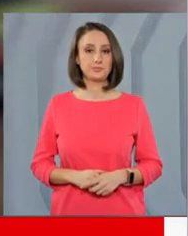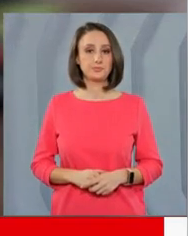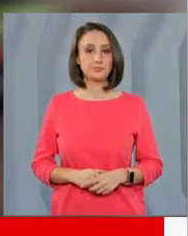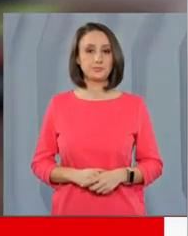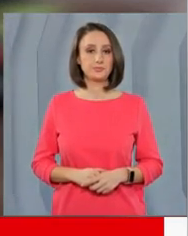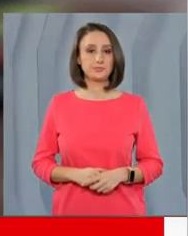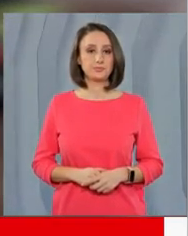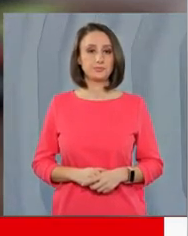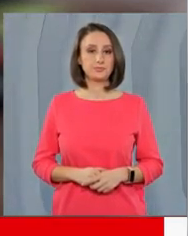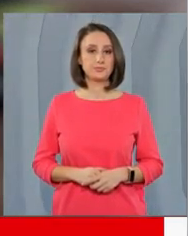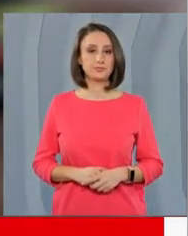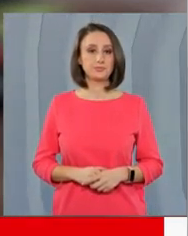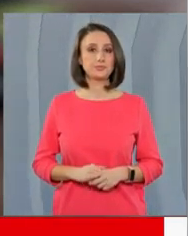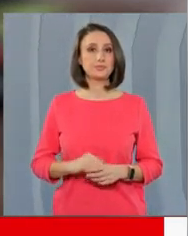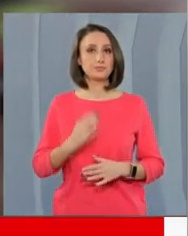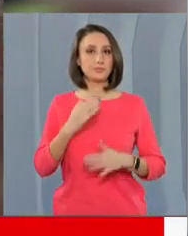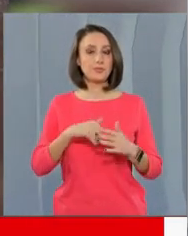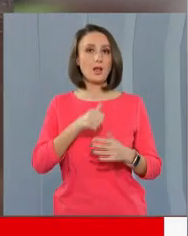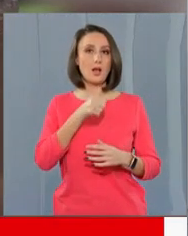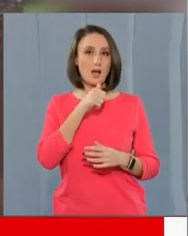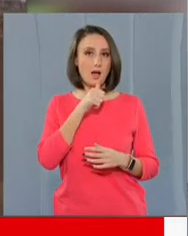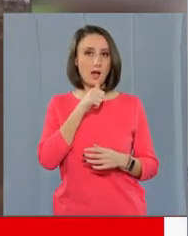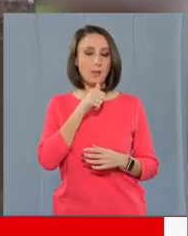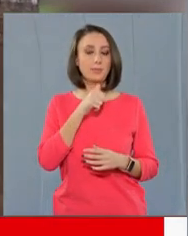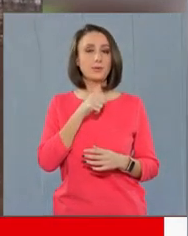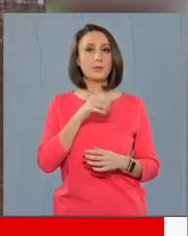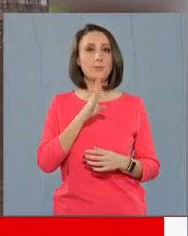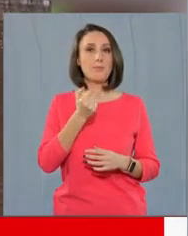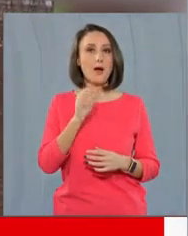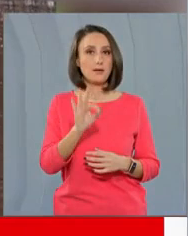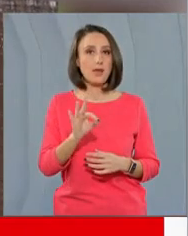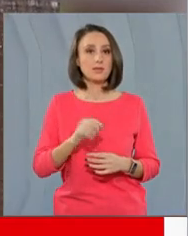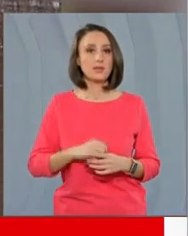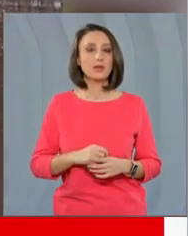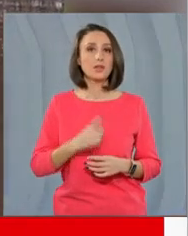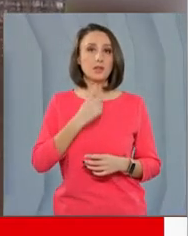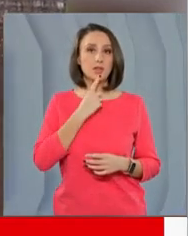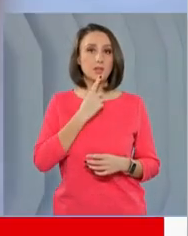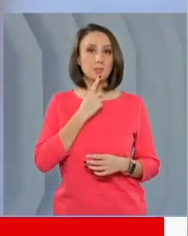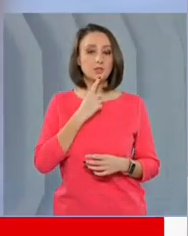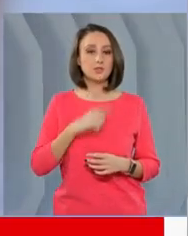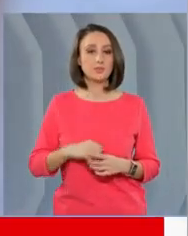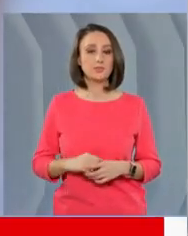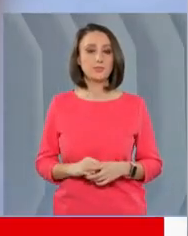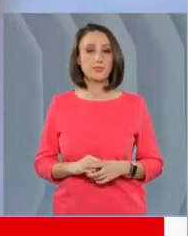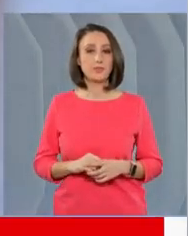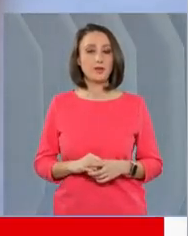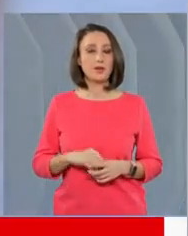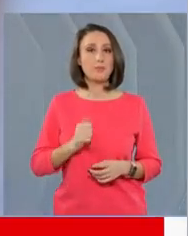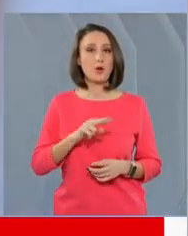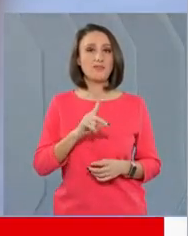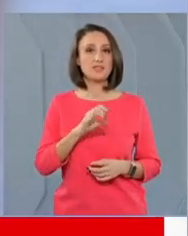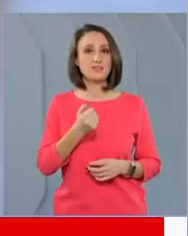cursurile inferioare ale râurilor Tur și din Banat, precum Timiș, Bârzava,